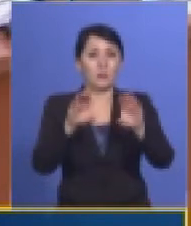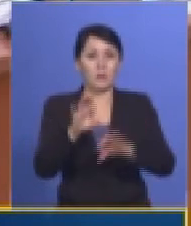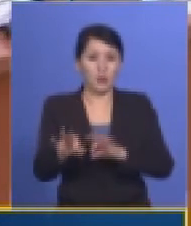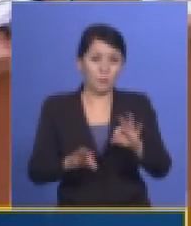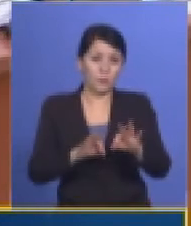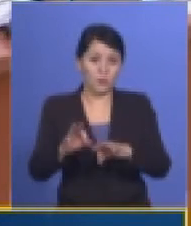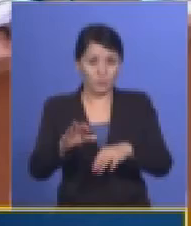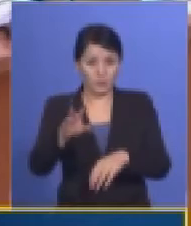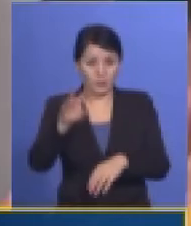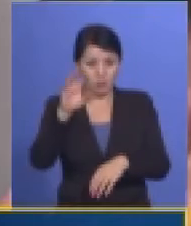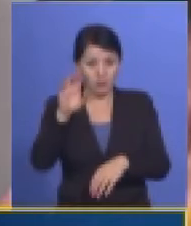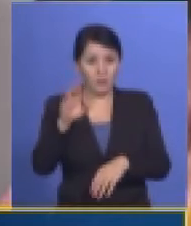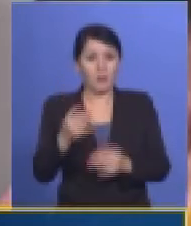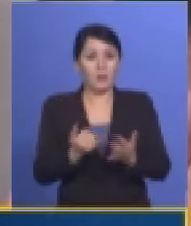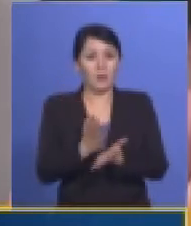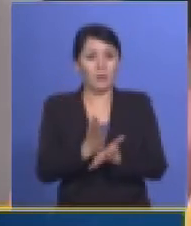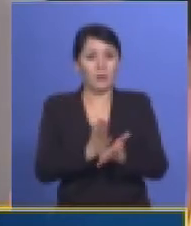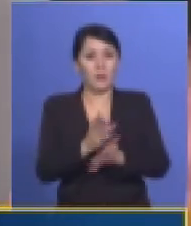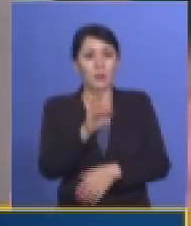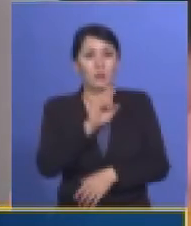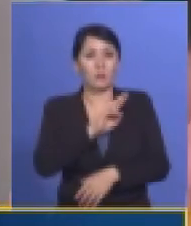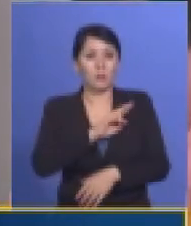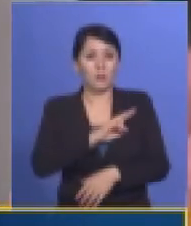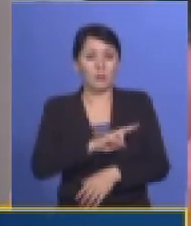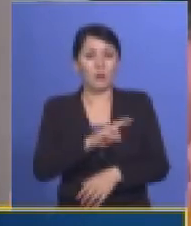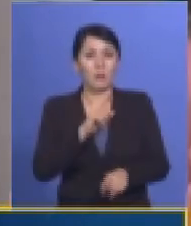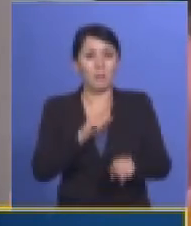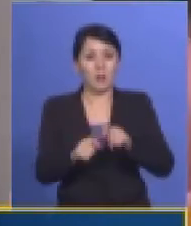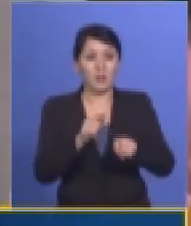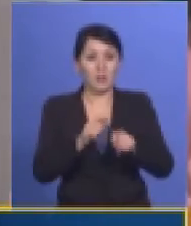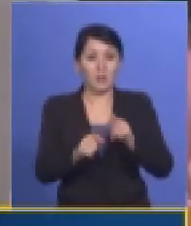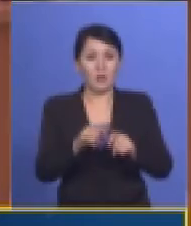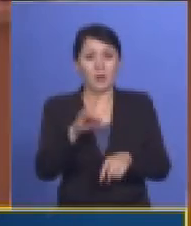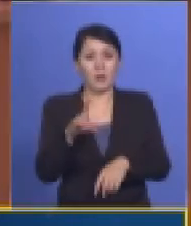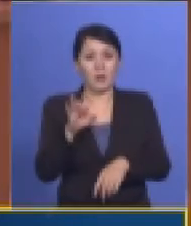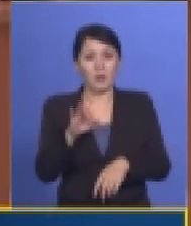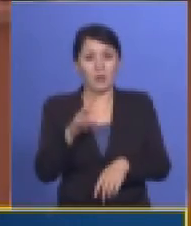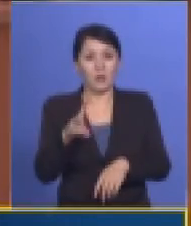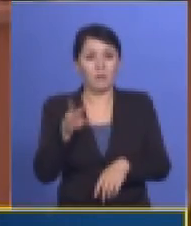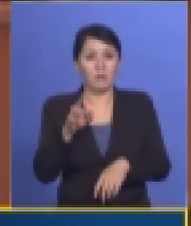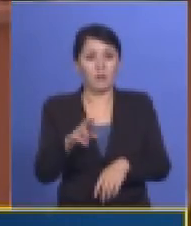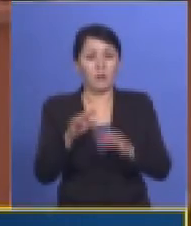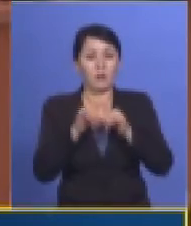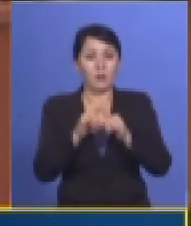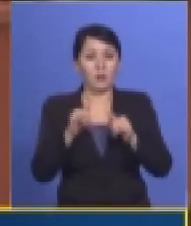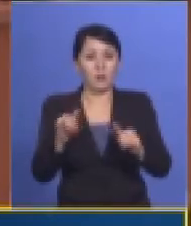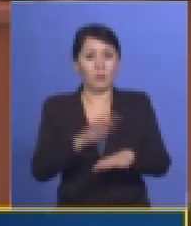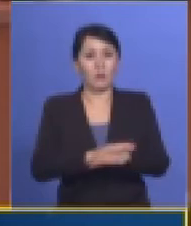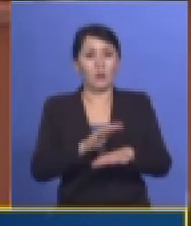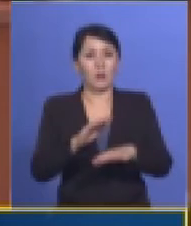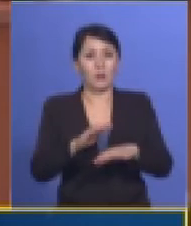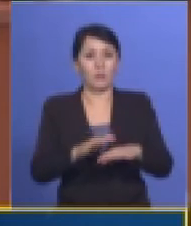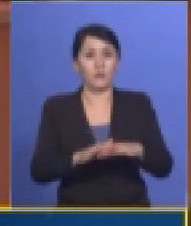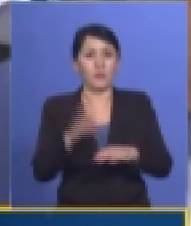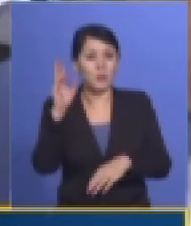шара. Жалпы заң жобасында мемлекеттік қызметкерлердің жұмысын 90 сайын бағалау, креативті